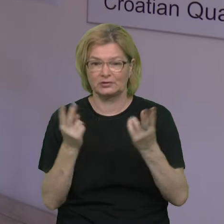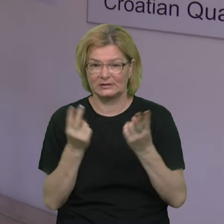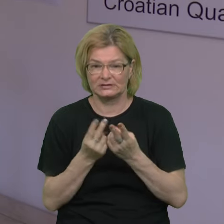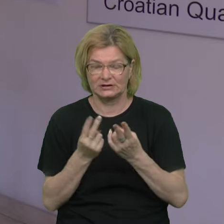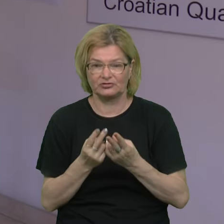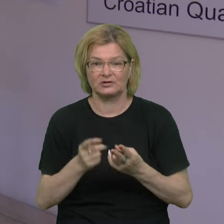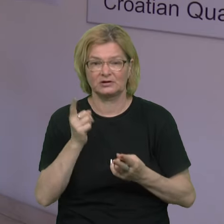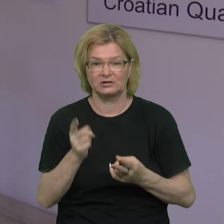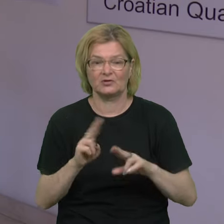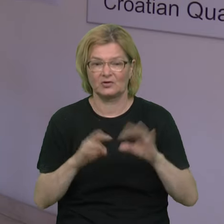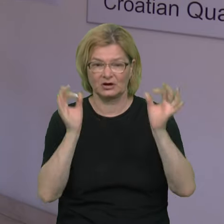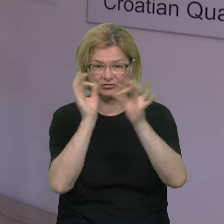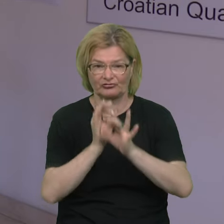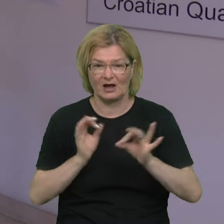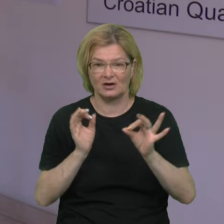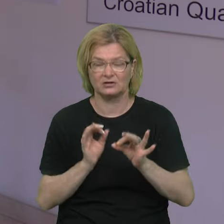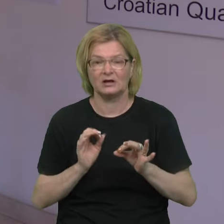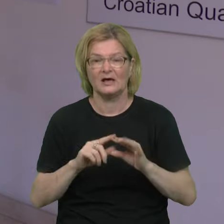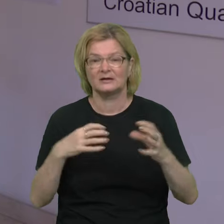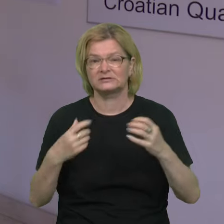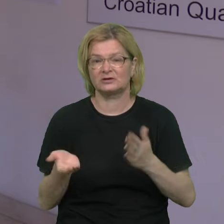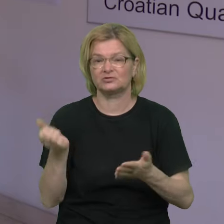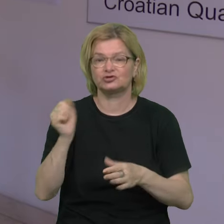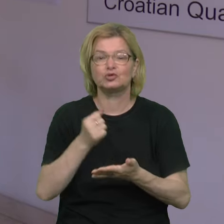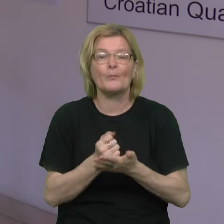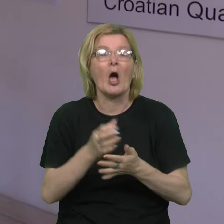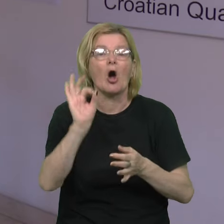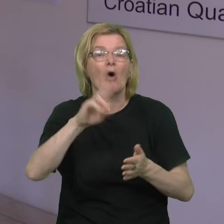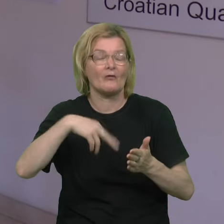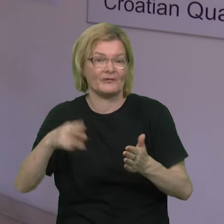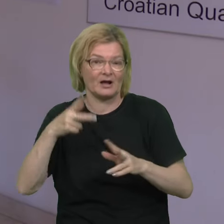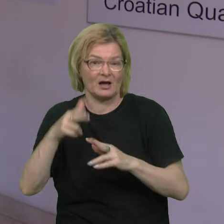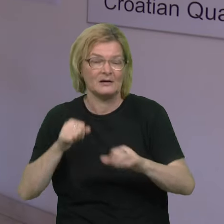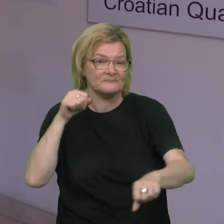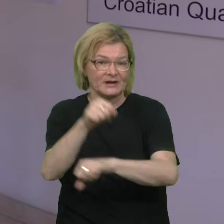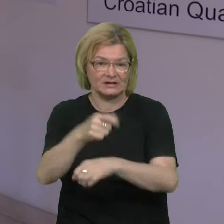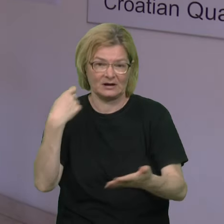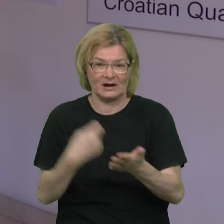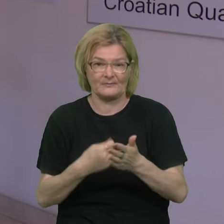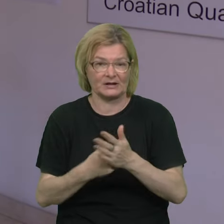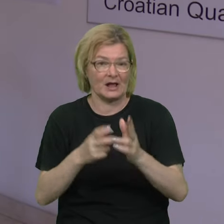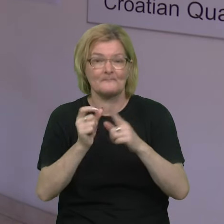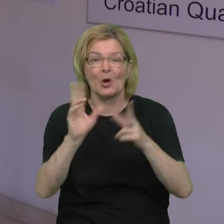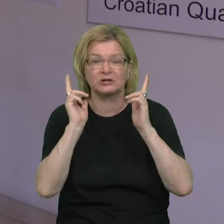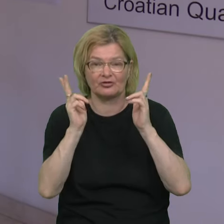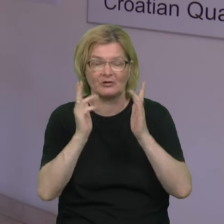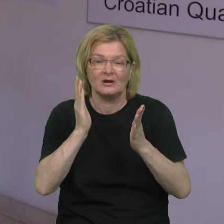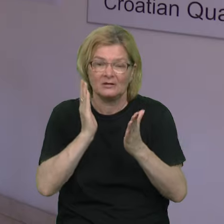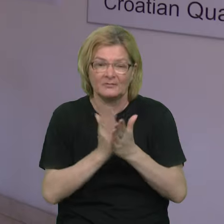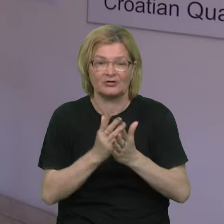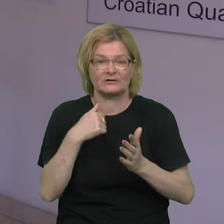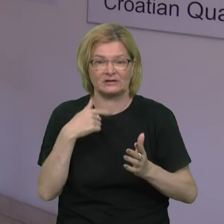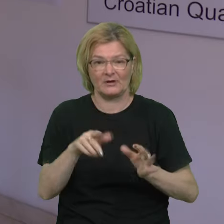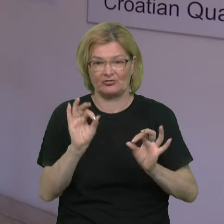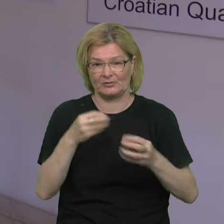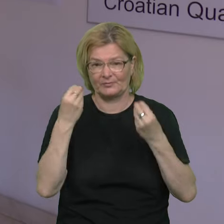vašu uslugu i slično, i tu, nažalost, na scenu stupa ovrha, odnosno prisilna naplata potraživanja.